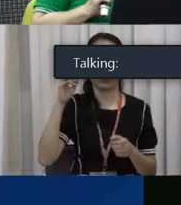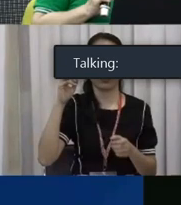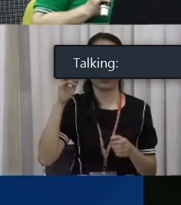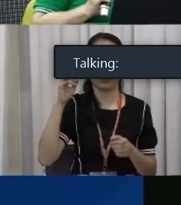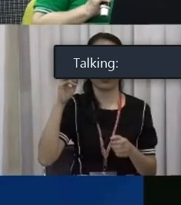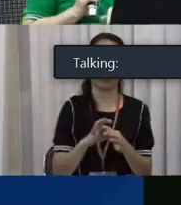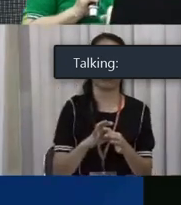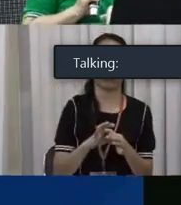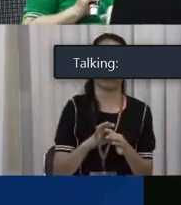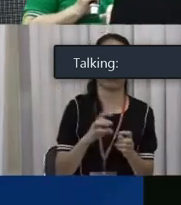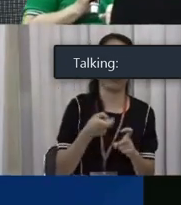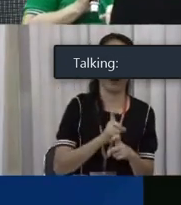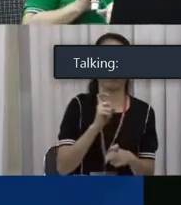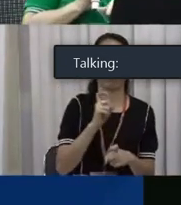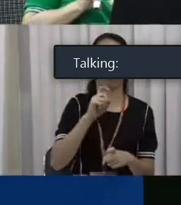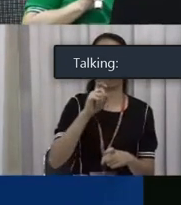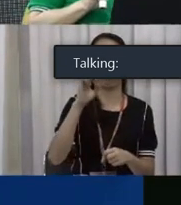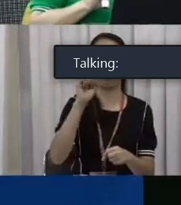employer.